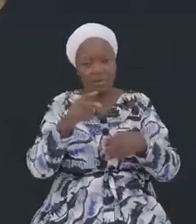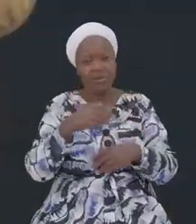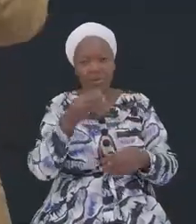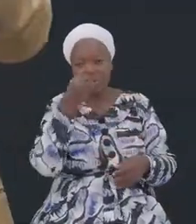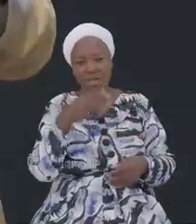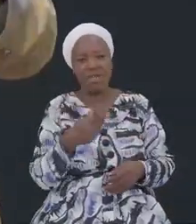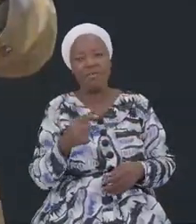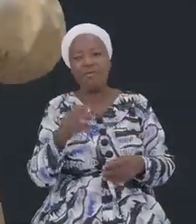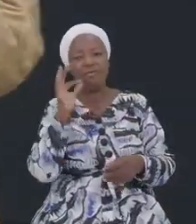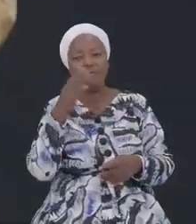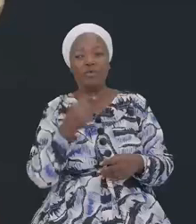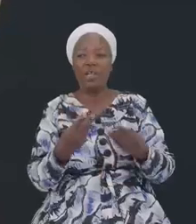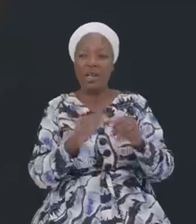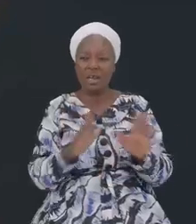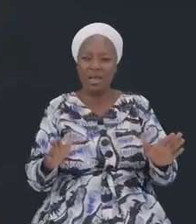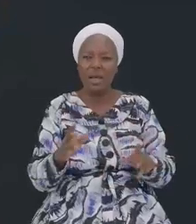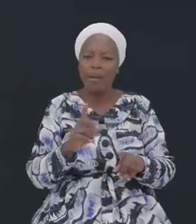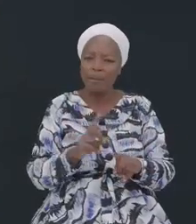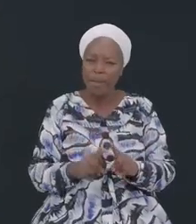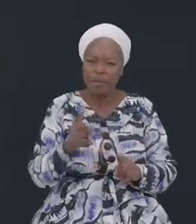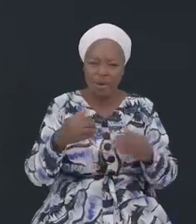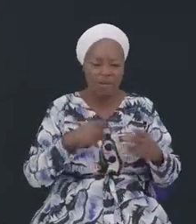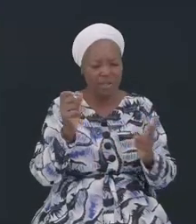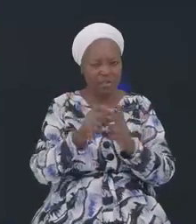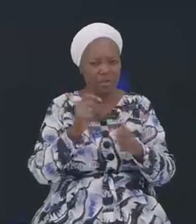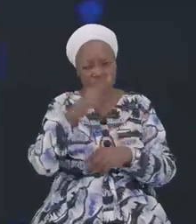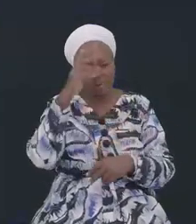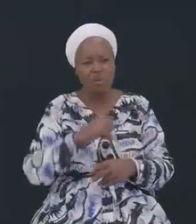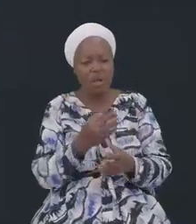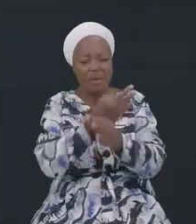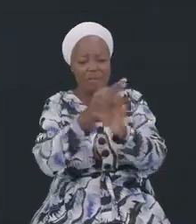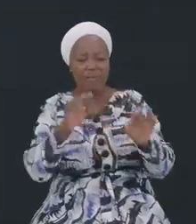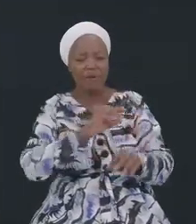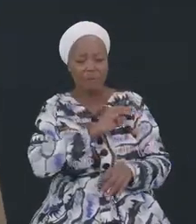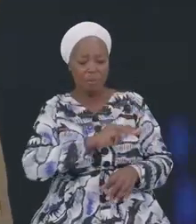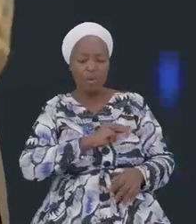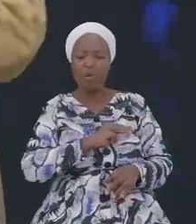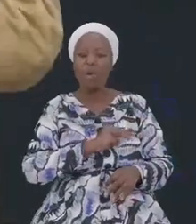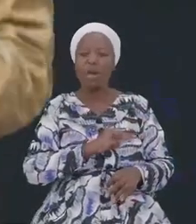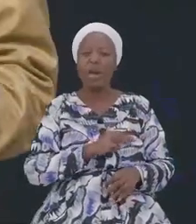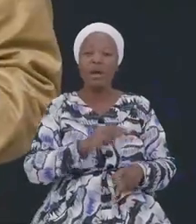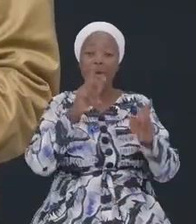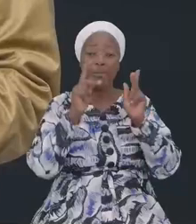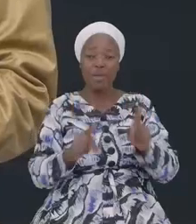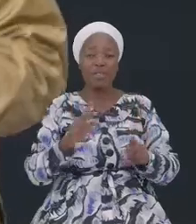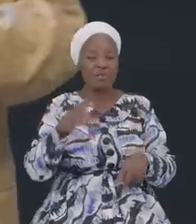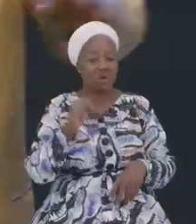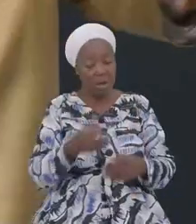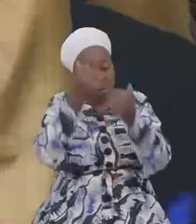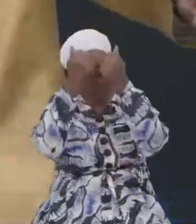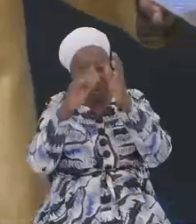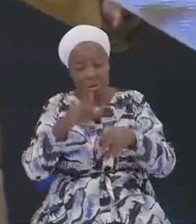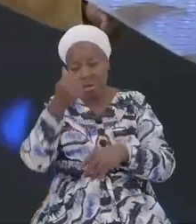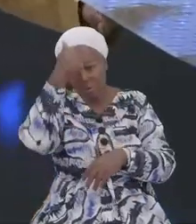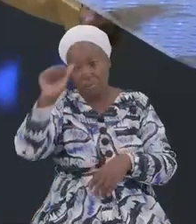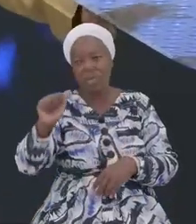meilleures productions du pays. Ou bien, autrement, vous êtes libre. Vous êtes un agent libre. Vous êtes un agent libre. Vous pouvez